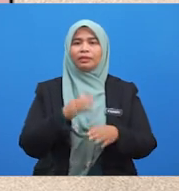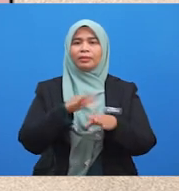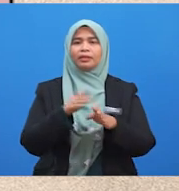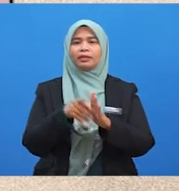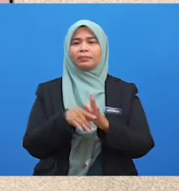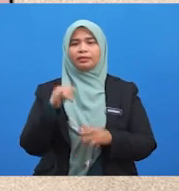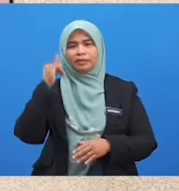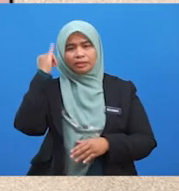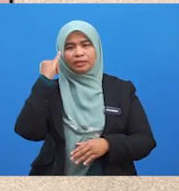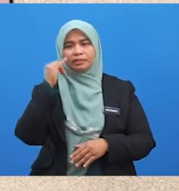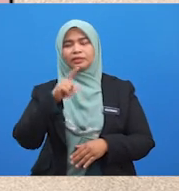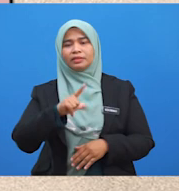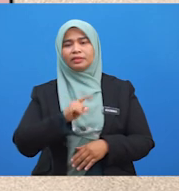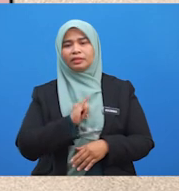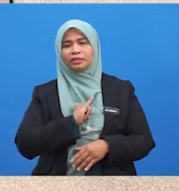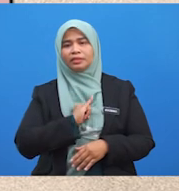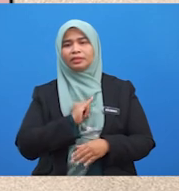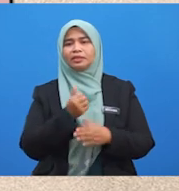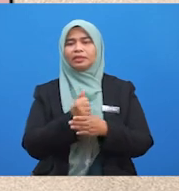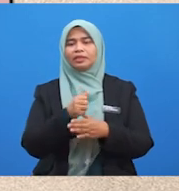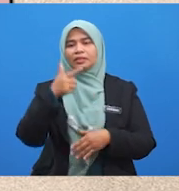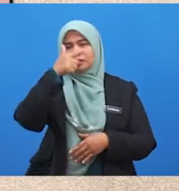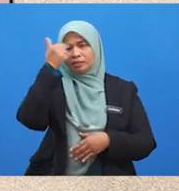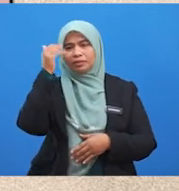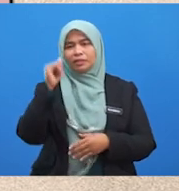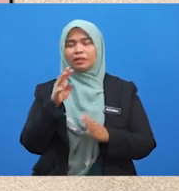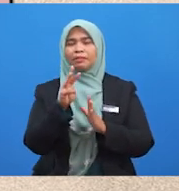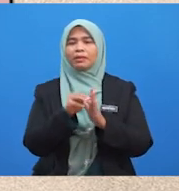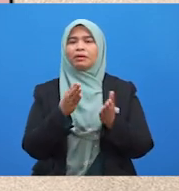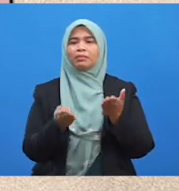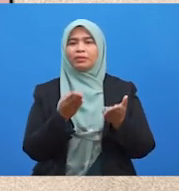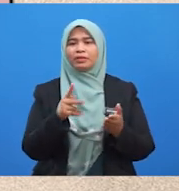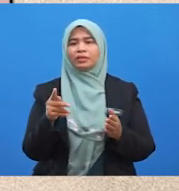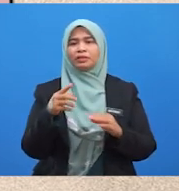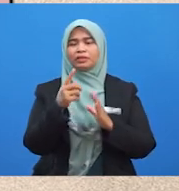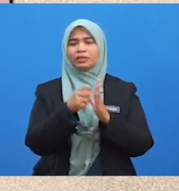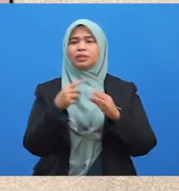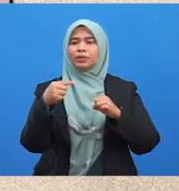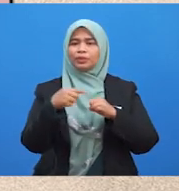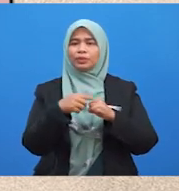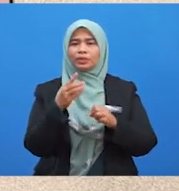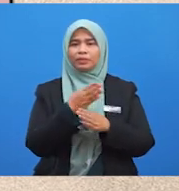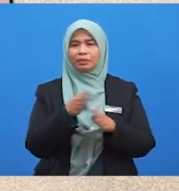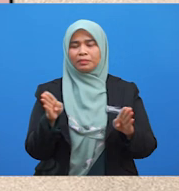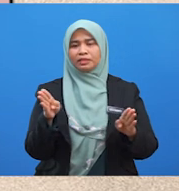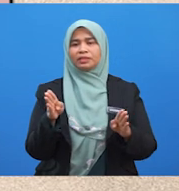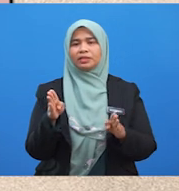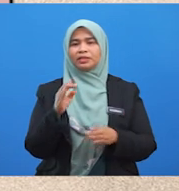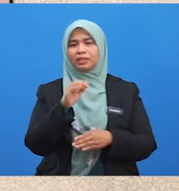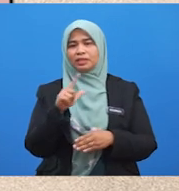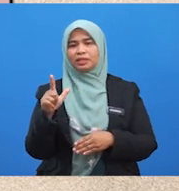pada pendapat saya, antara sebab yang memungkinkan tertuduh dibebaskan daripada